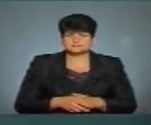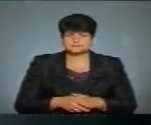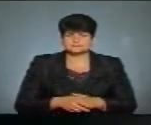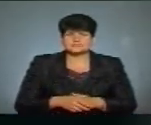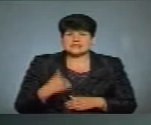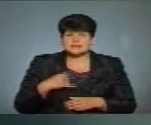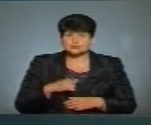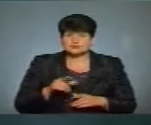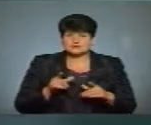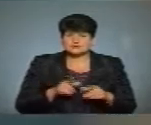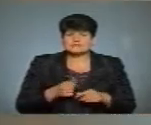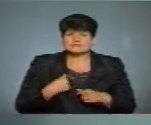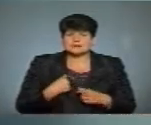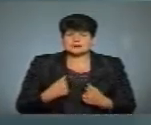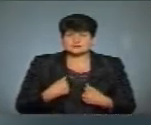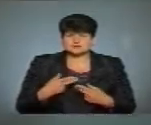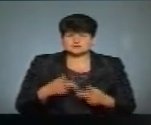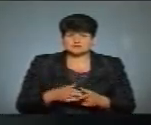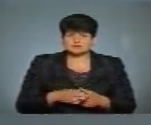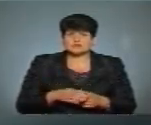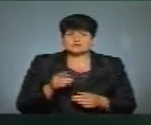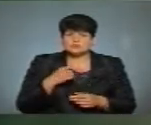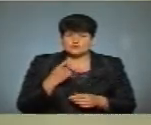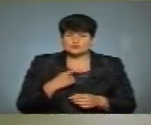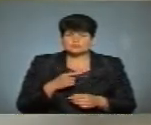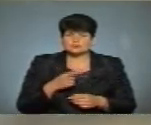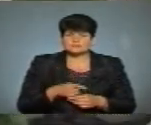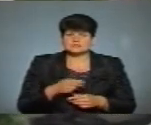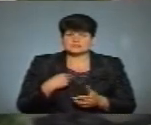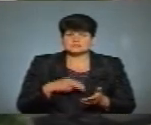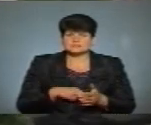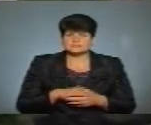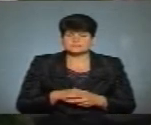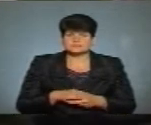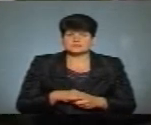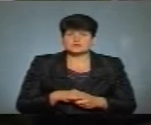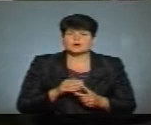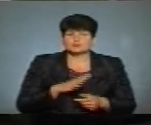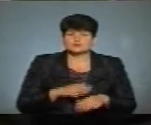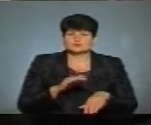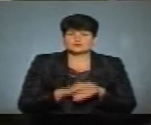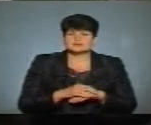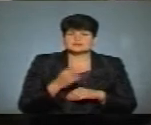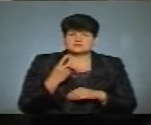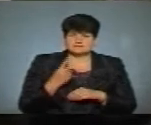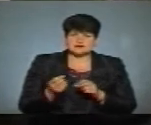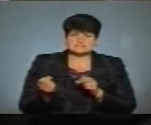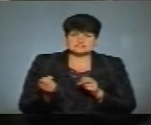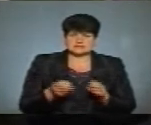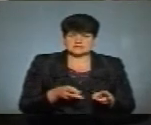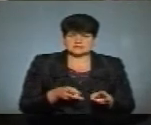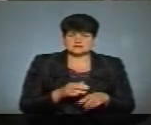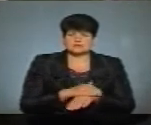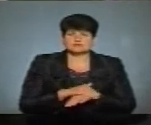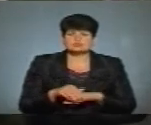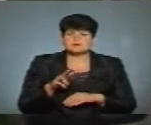нікуди не їду. Ти на мене не їду. Я кажу, від'їду, бо там. А я кажу, стої. Зафіксовано два несанкціонованих скиди по